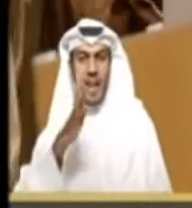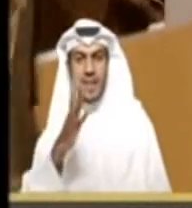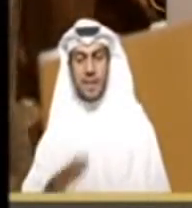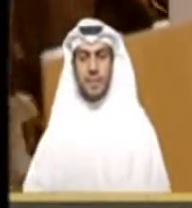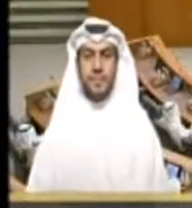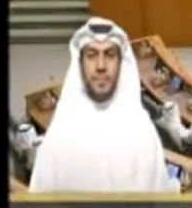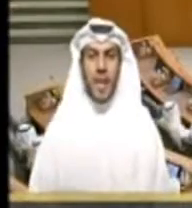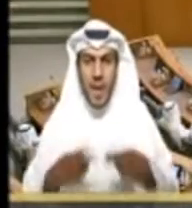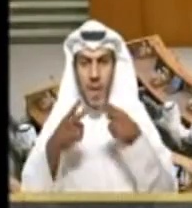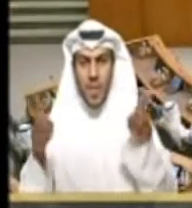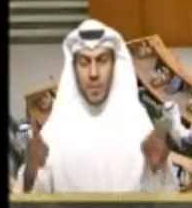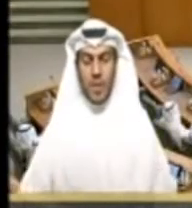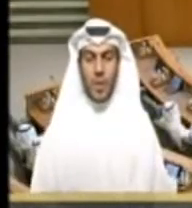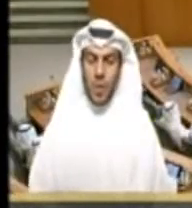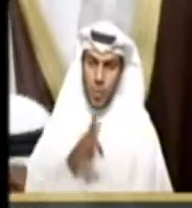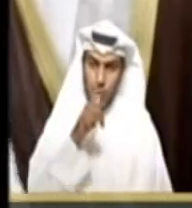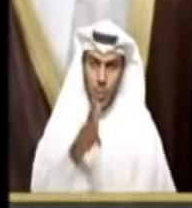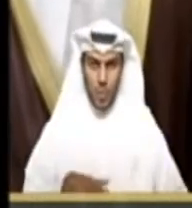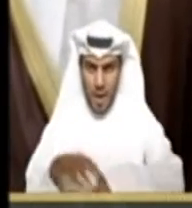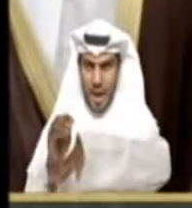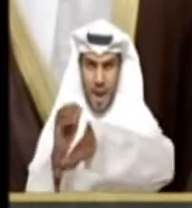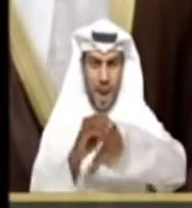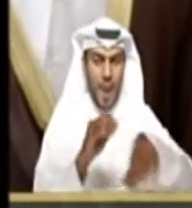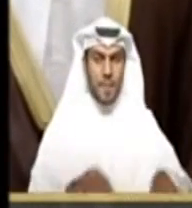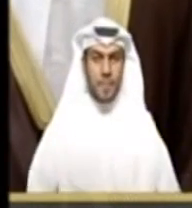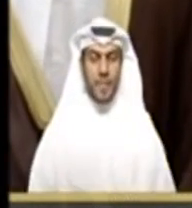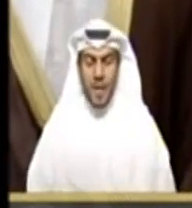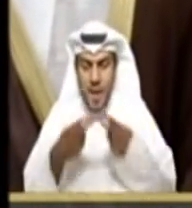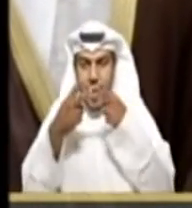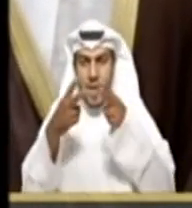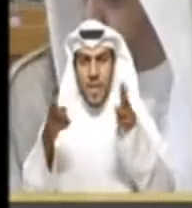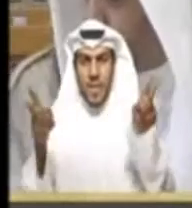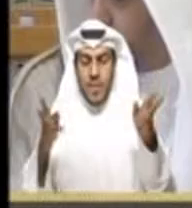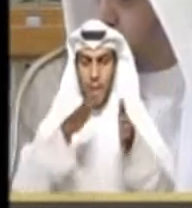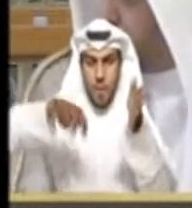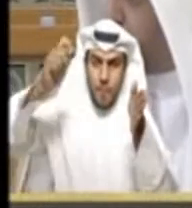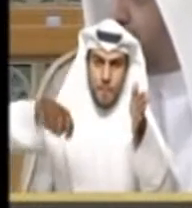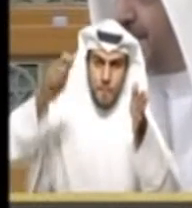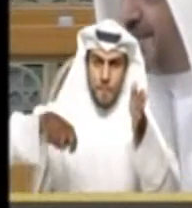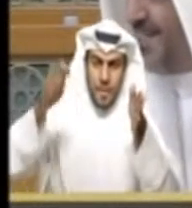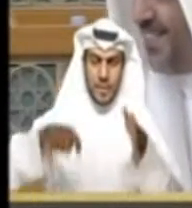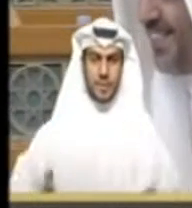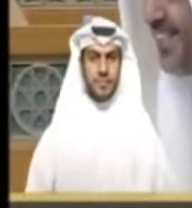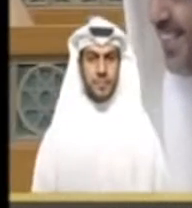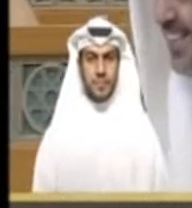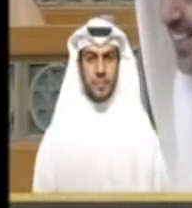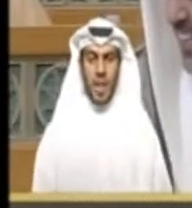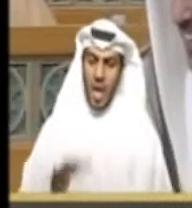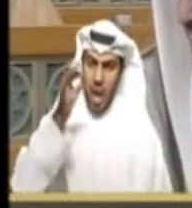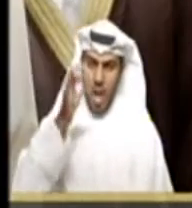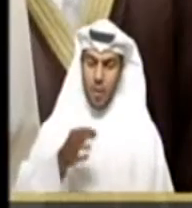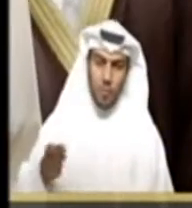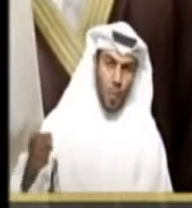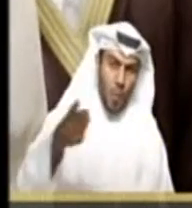الأمة، واستهل سموه الجلسة بالنطق السامي إذانا ببدء دور الانعقاد الجديد للمجلس. واجبنا